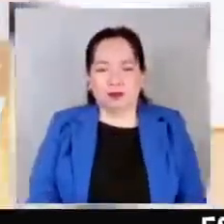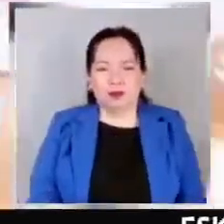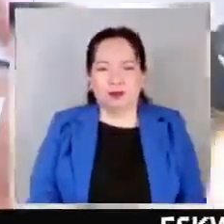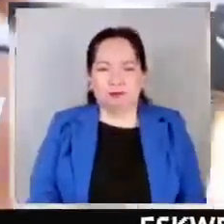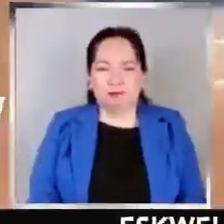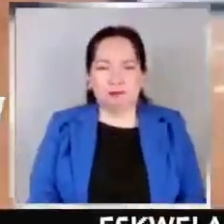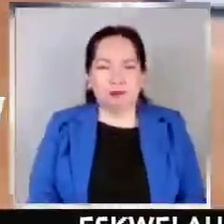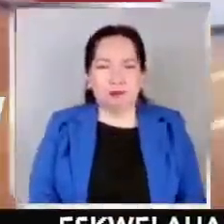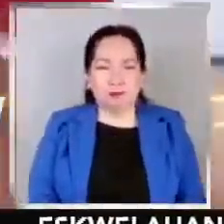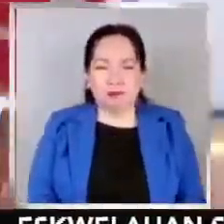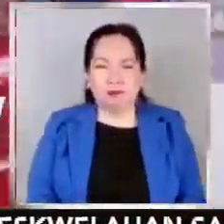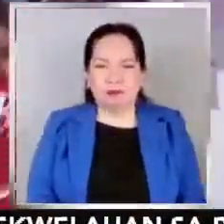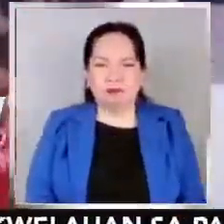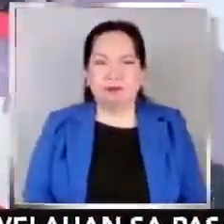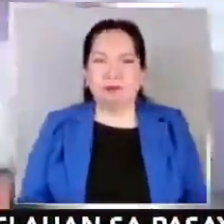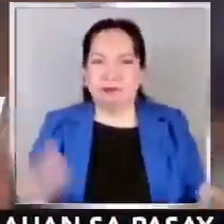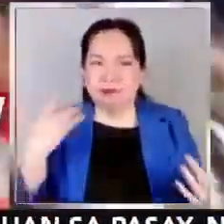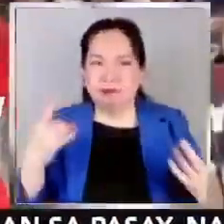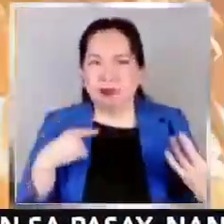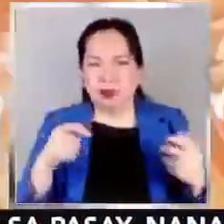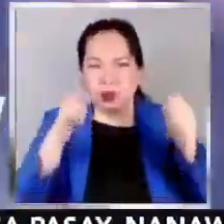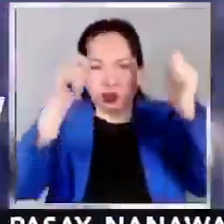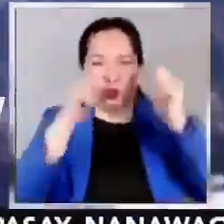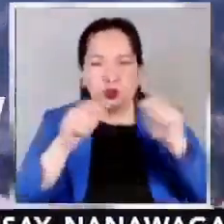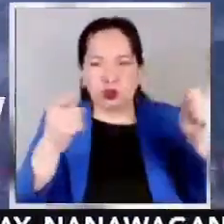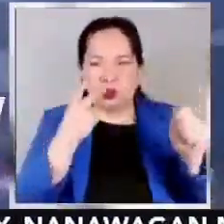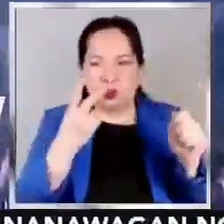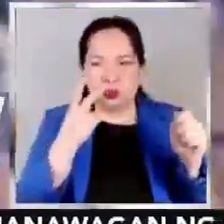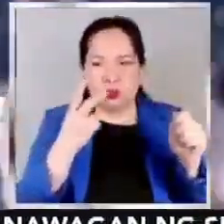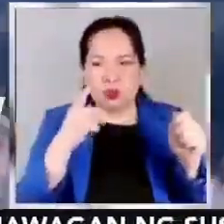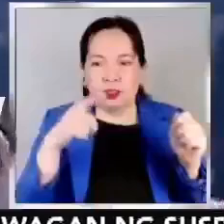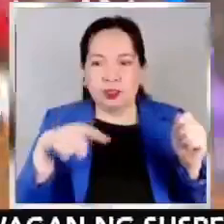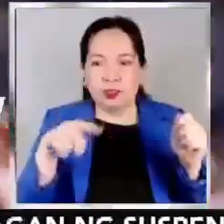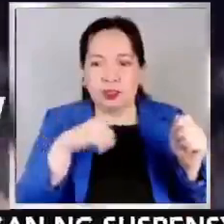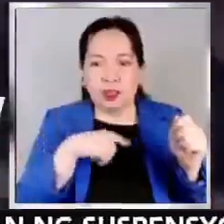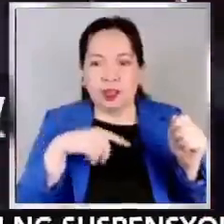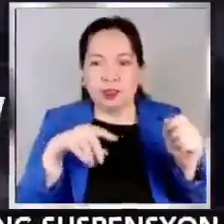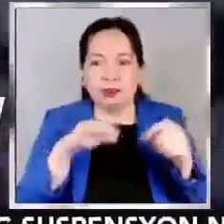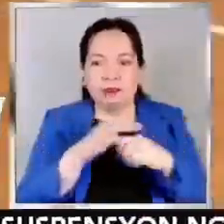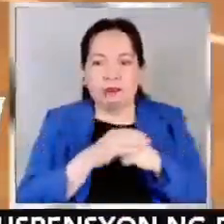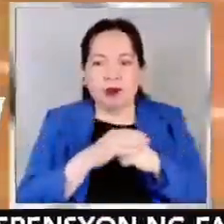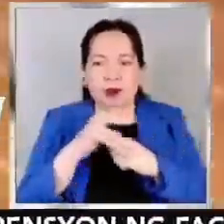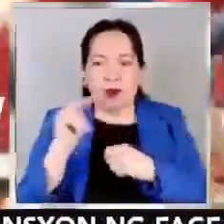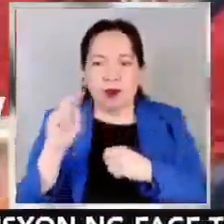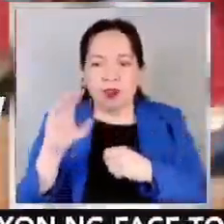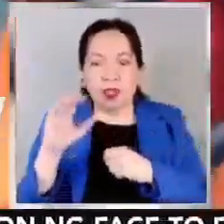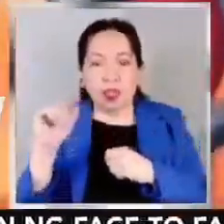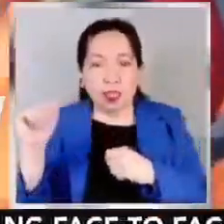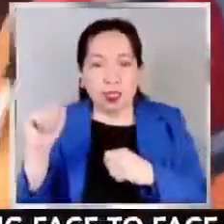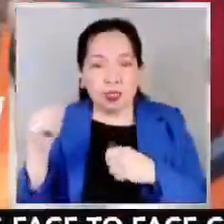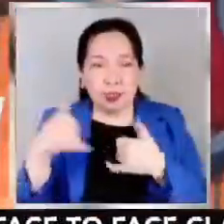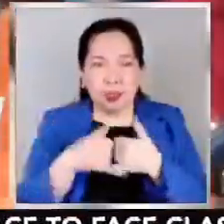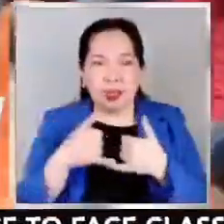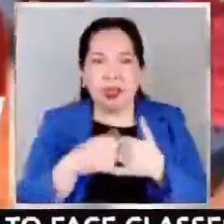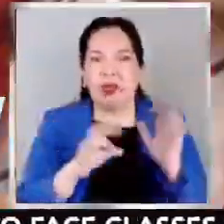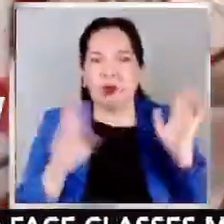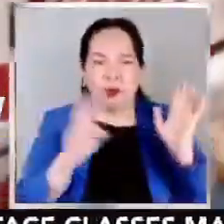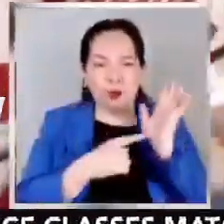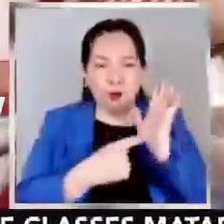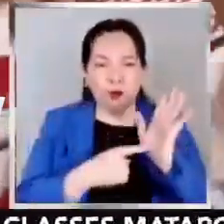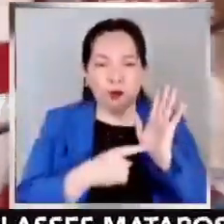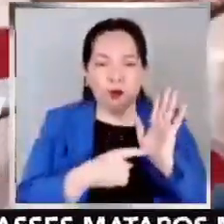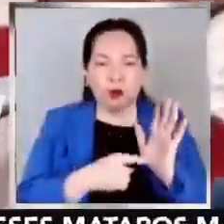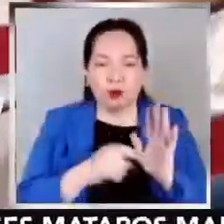Ang magigiting the cheerleaders na karaniwang nakikita sa sidelines ng NCAA Games ang bibida sa linggo sa Season 98